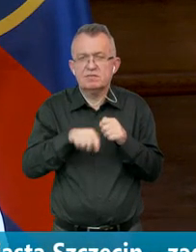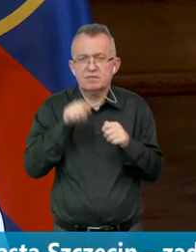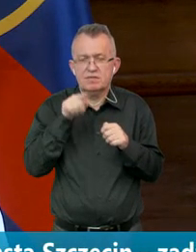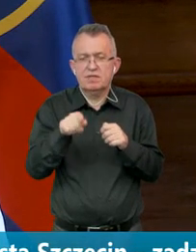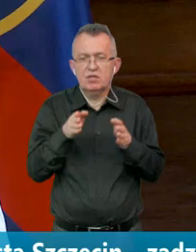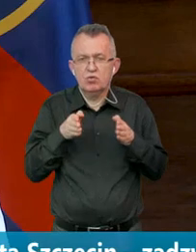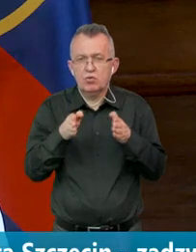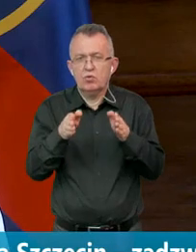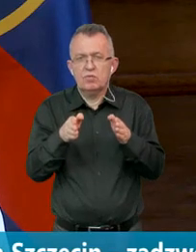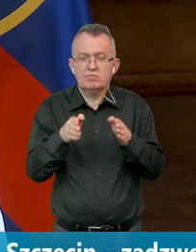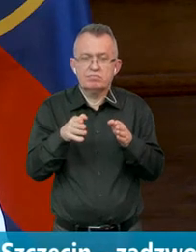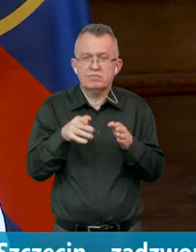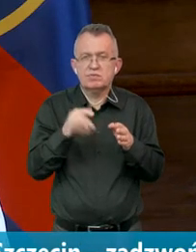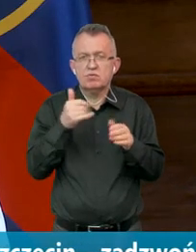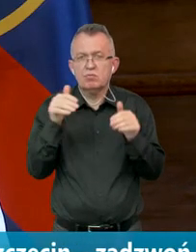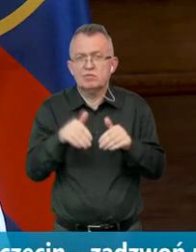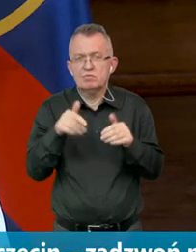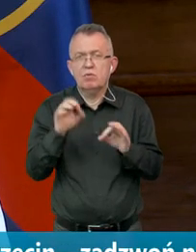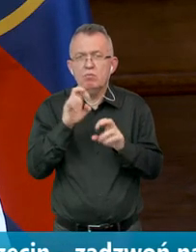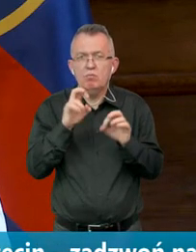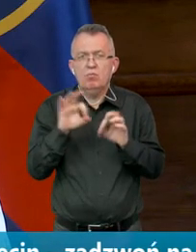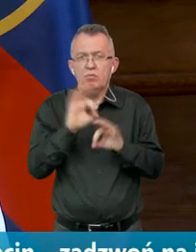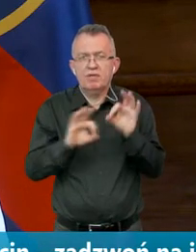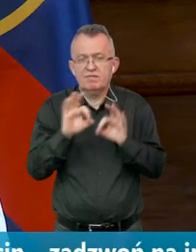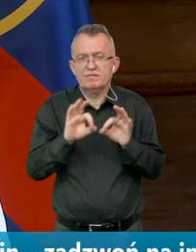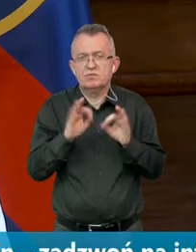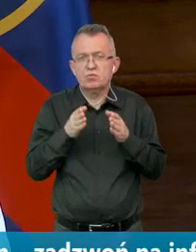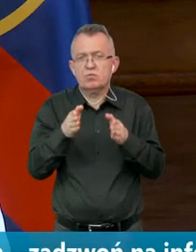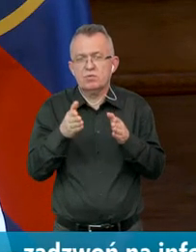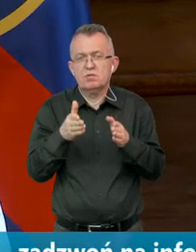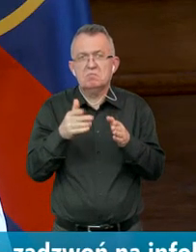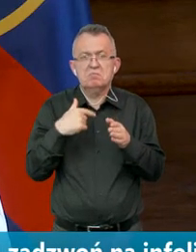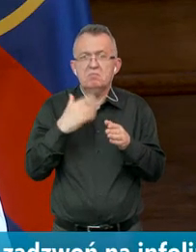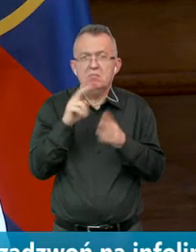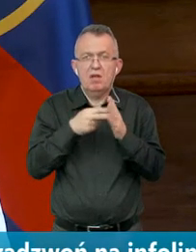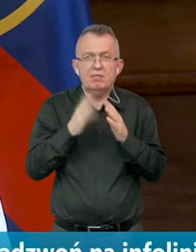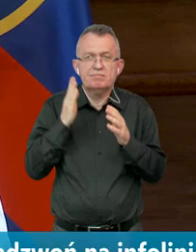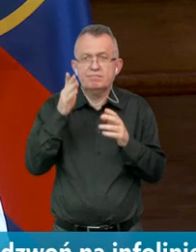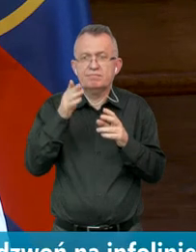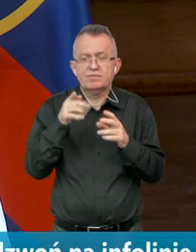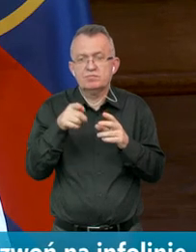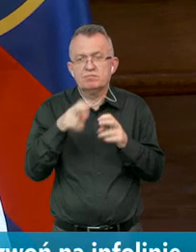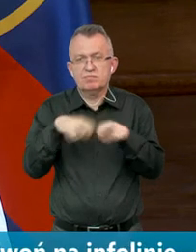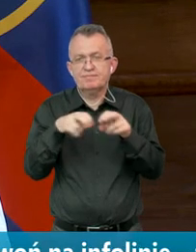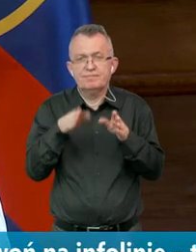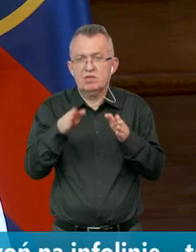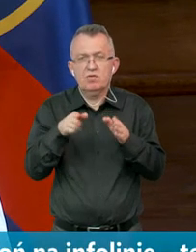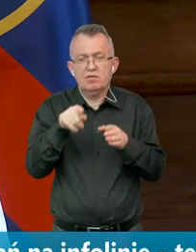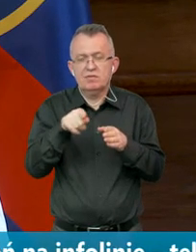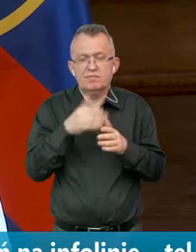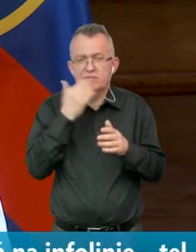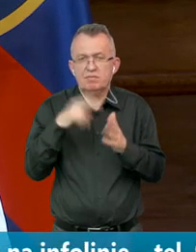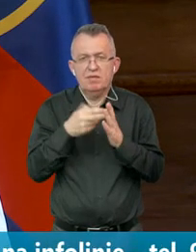tej drogi, zweryfikujemy, co możemy tam poprawić, bo nie kojarzę, abyśmy planowali jakąś poważniejszą przebudowę w tej chwili tego